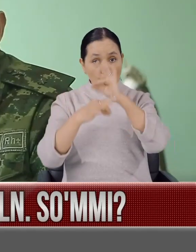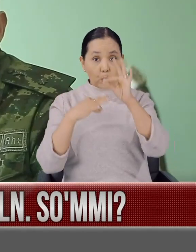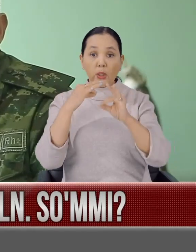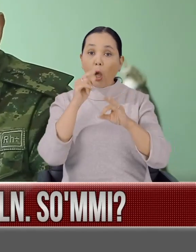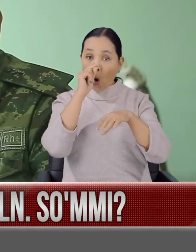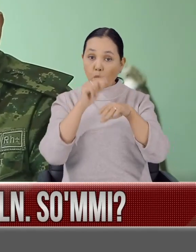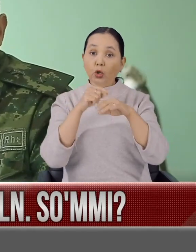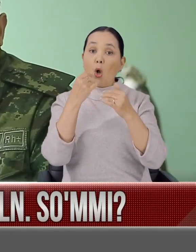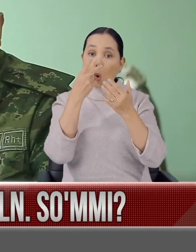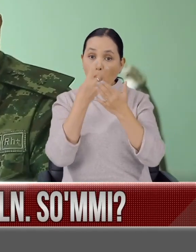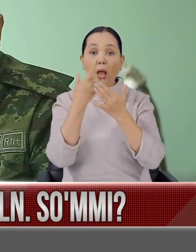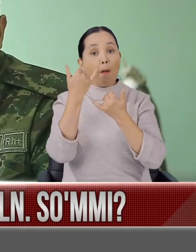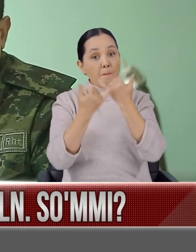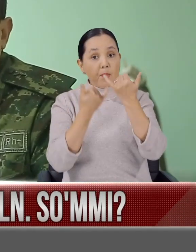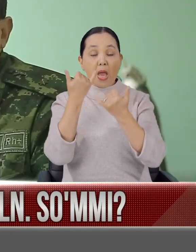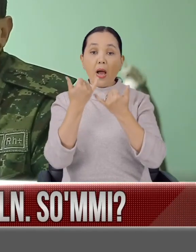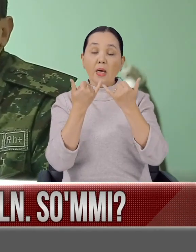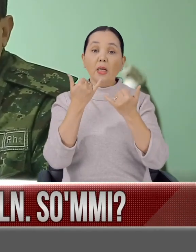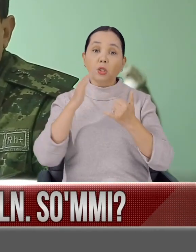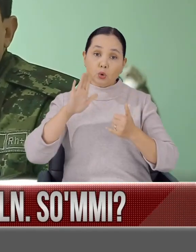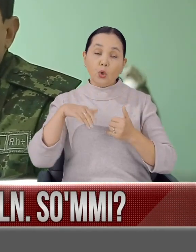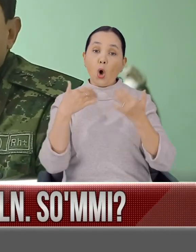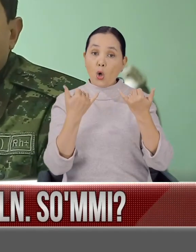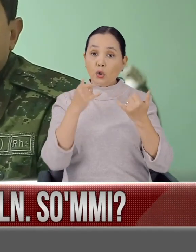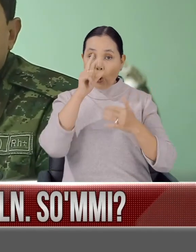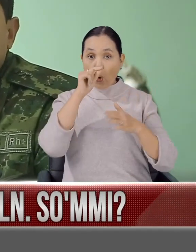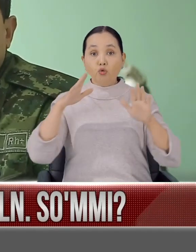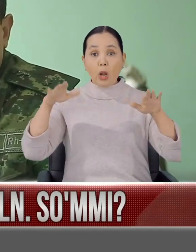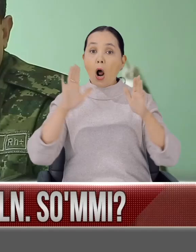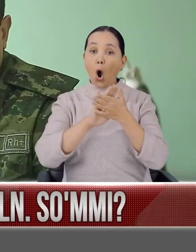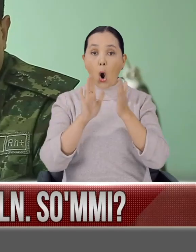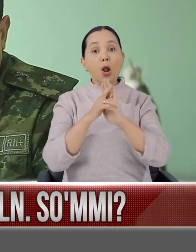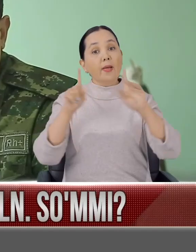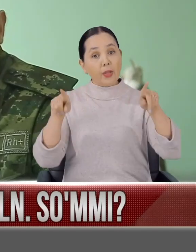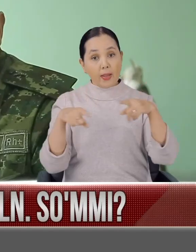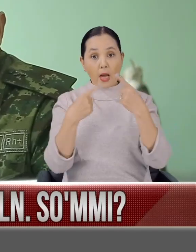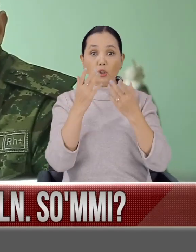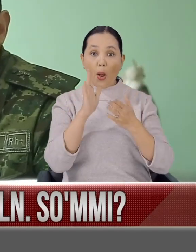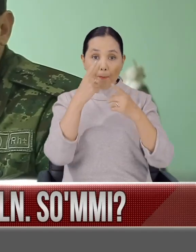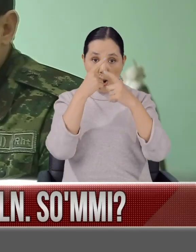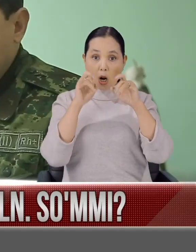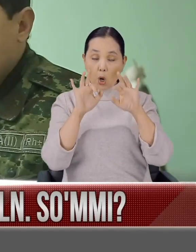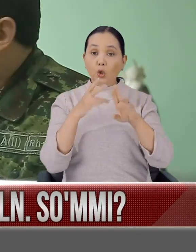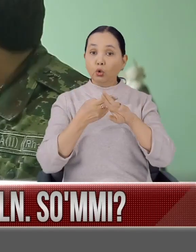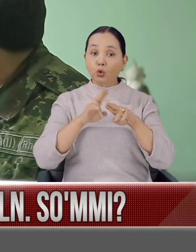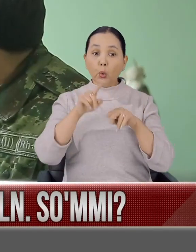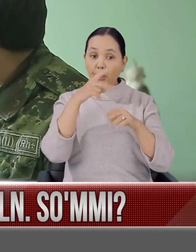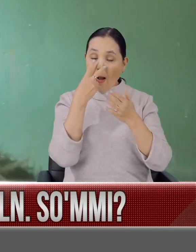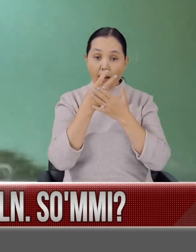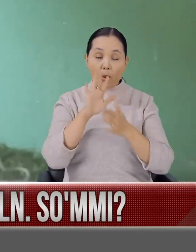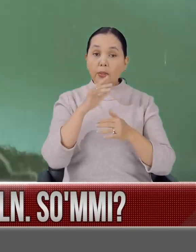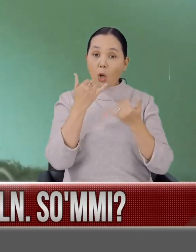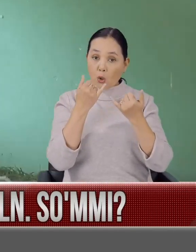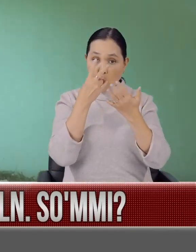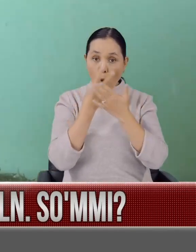qushlarga ko'rsatilgan mehr va muolaja jarayonlaridan so'ng hozirda qushlarning holati yaxshilanayotganligini ma'lum qilishdi. Shunga qaramasdan hozir mana